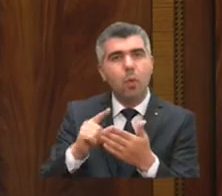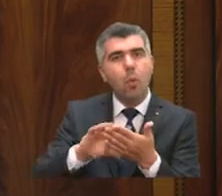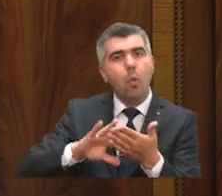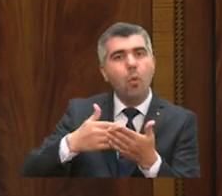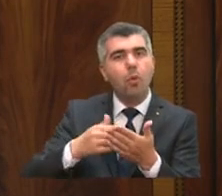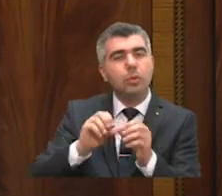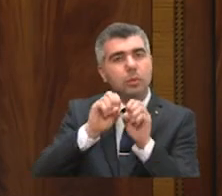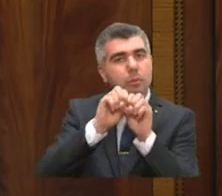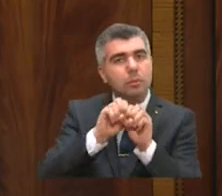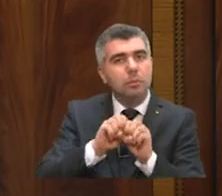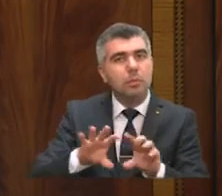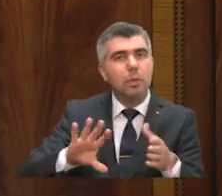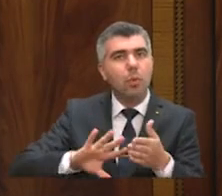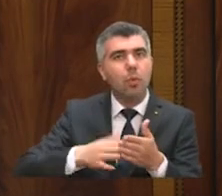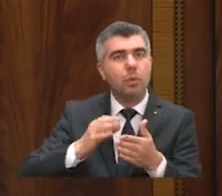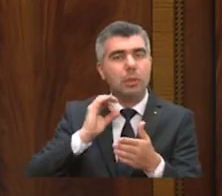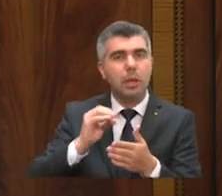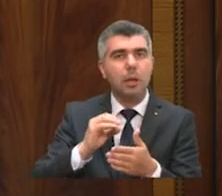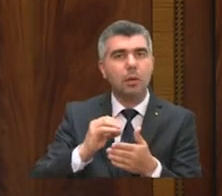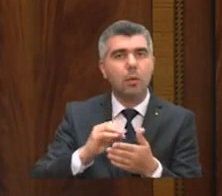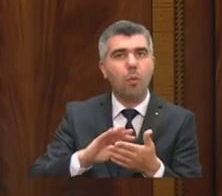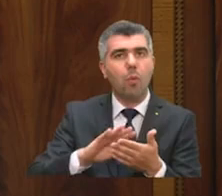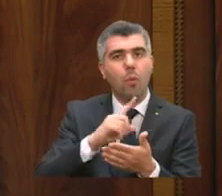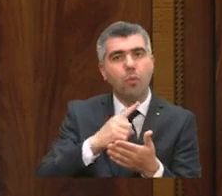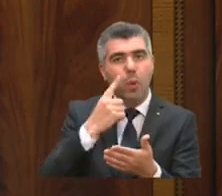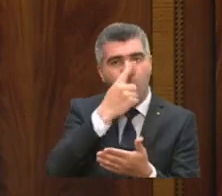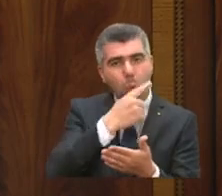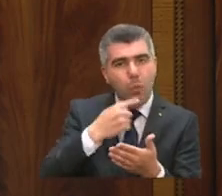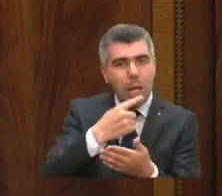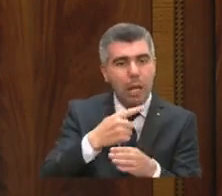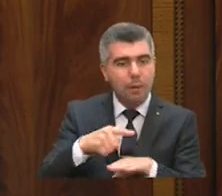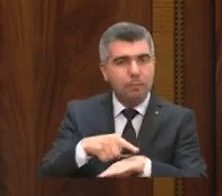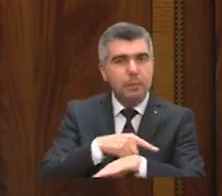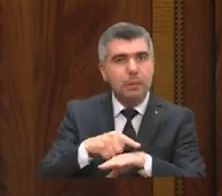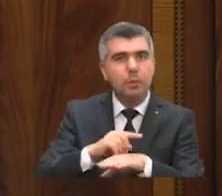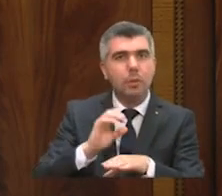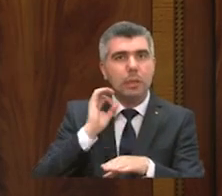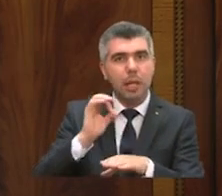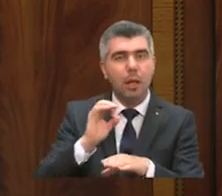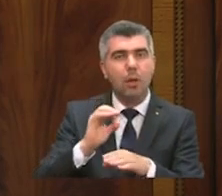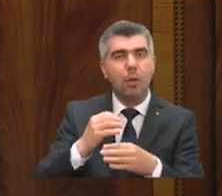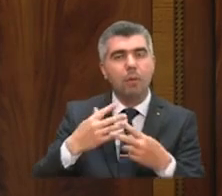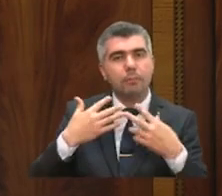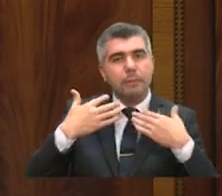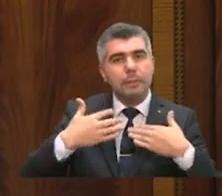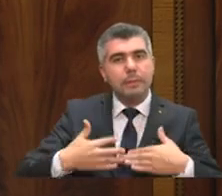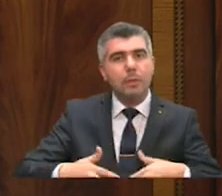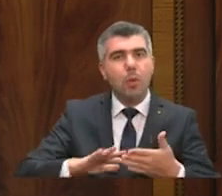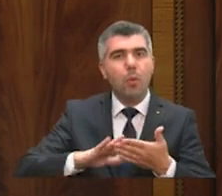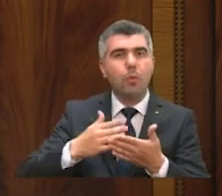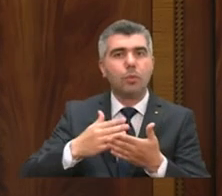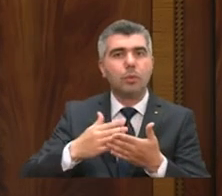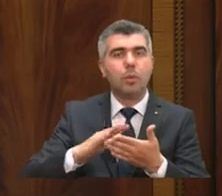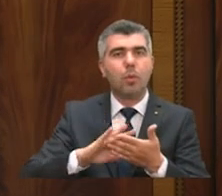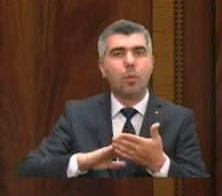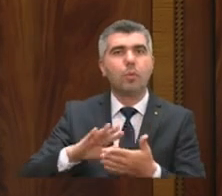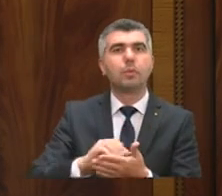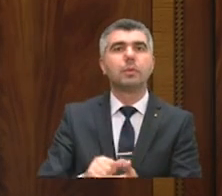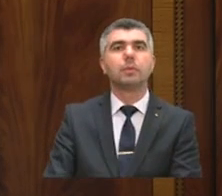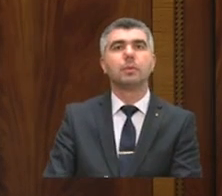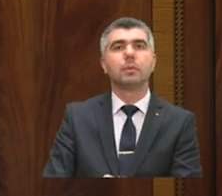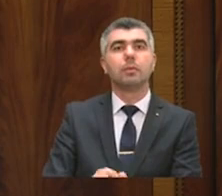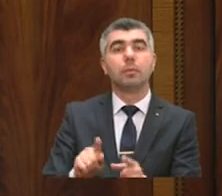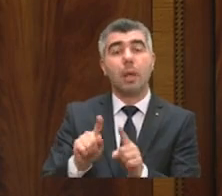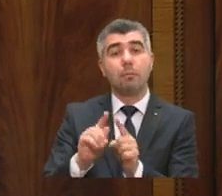واحده وكينتشر على جميع الاعضاء في جميع الجسد، كيبدا من الراس وهابط حتى الرجلين حتى الاعضاء التناسليه،